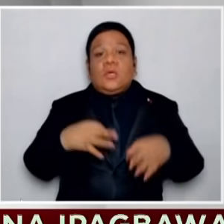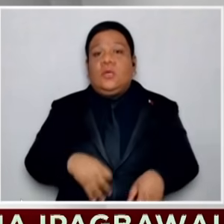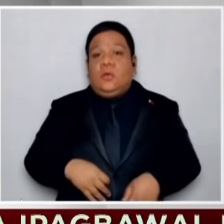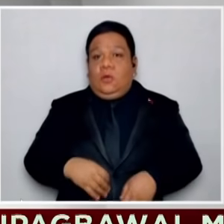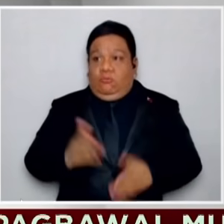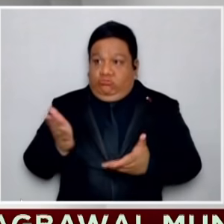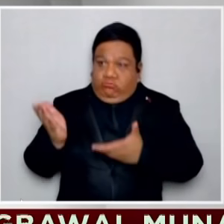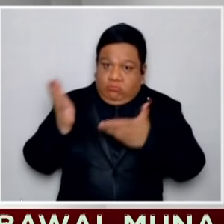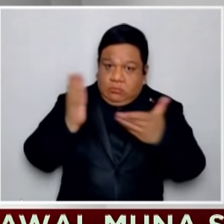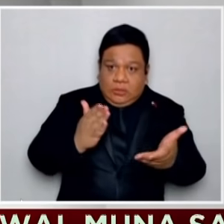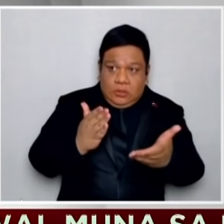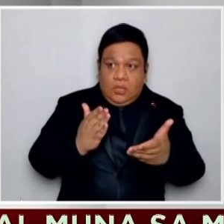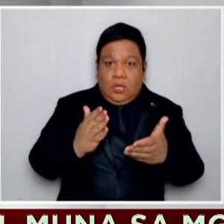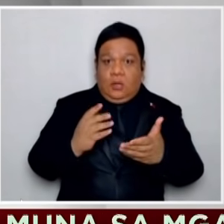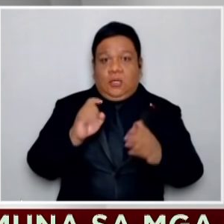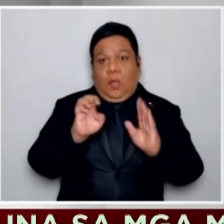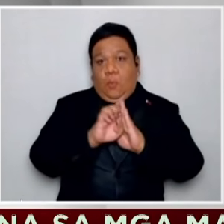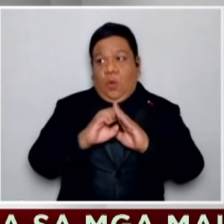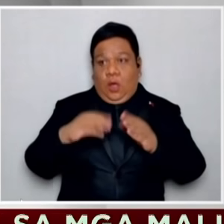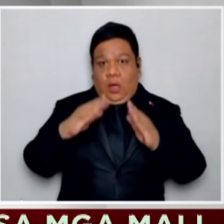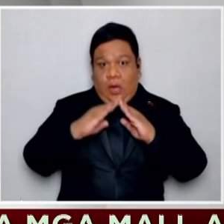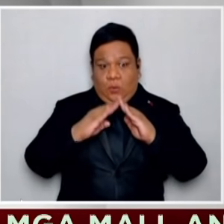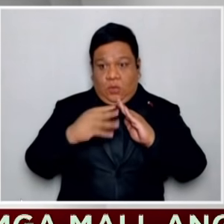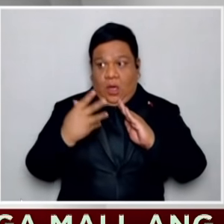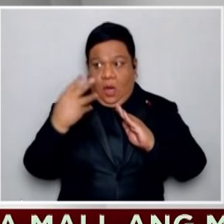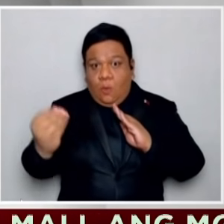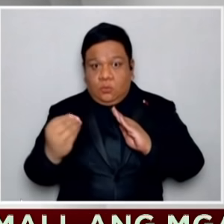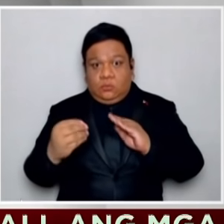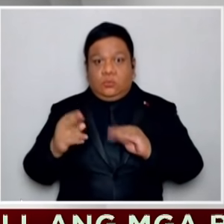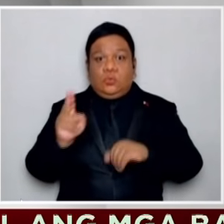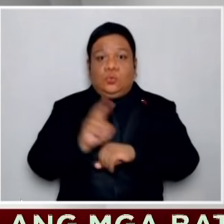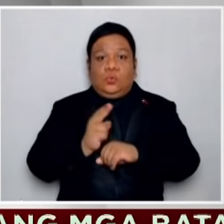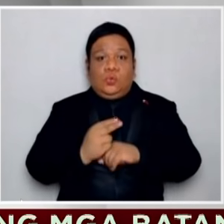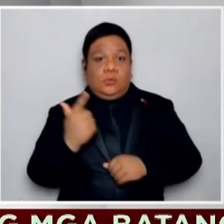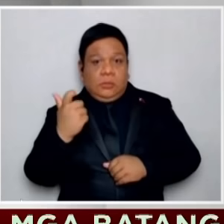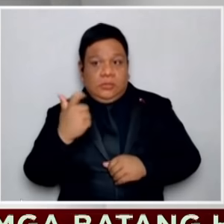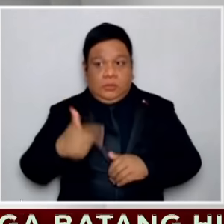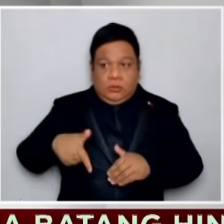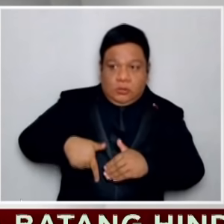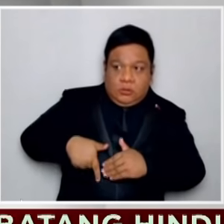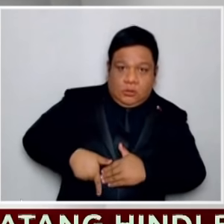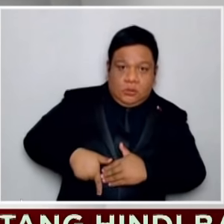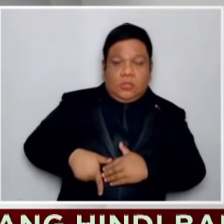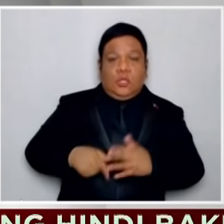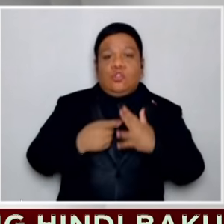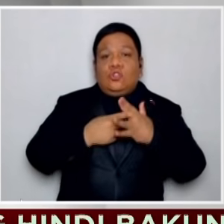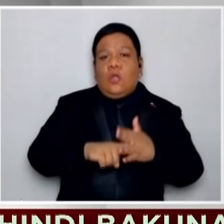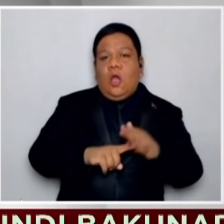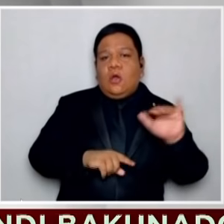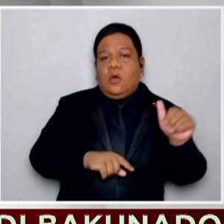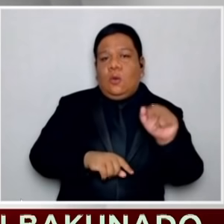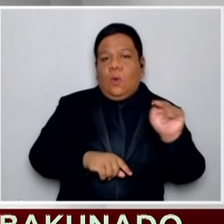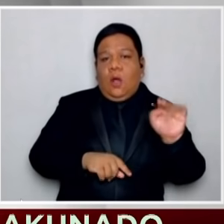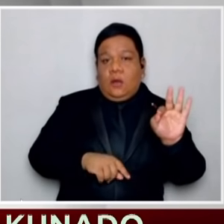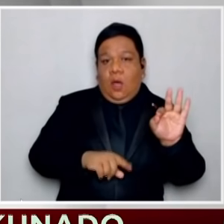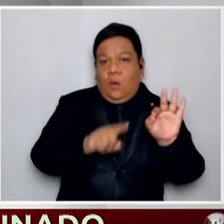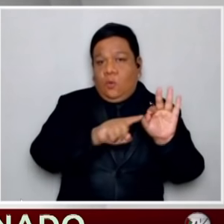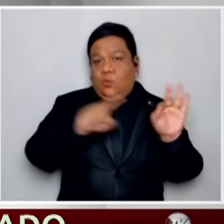ng bahay at pagbiyahe ng baril at iba pang deadly weapons mula January 9 hanggang June